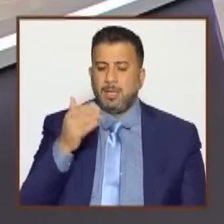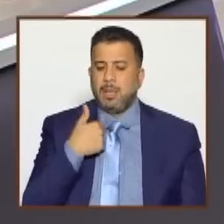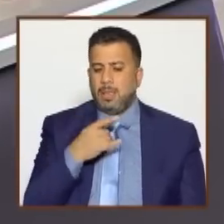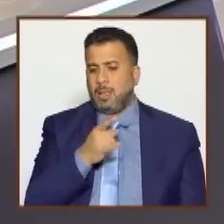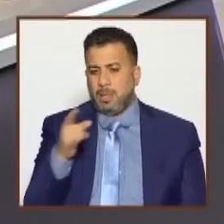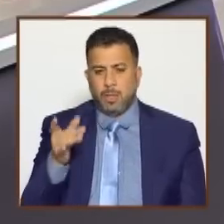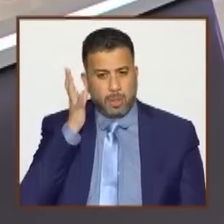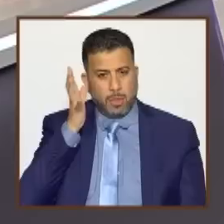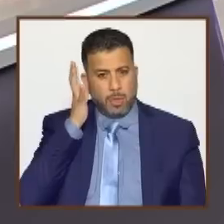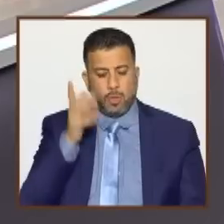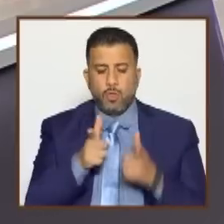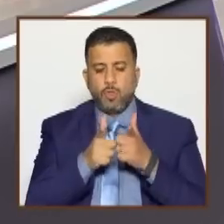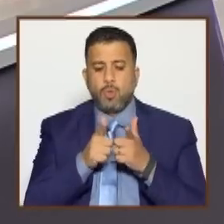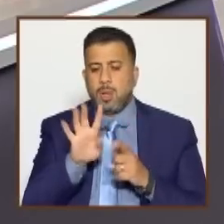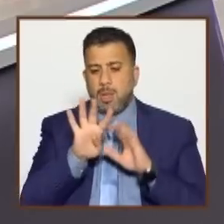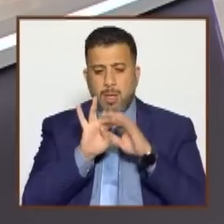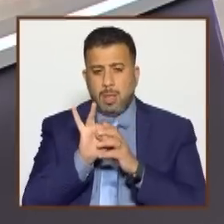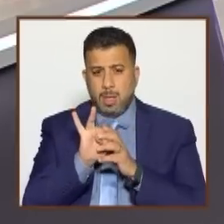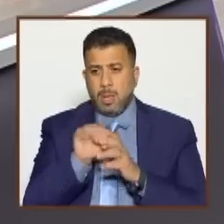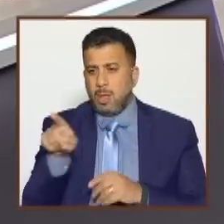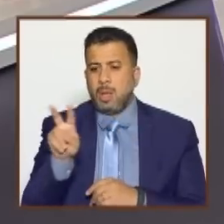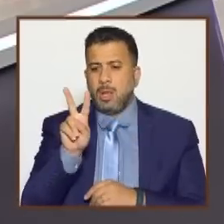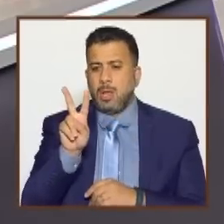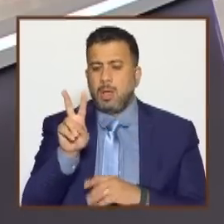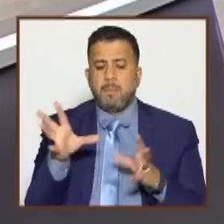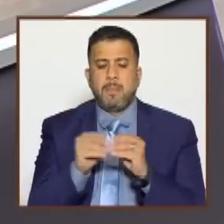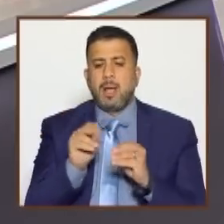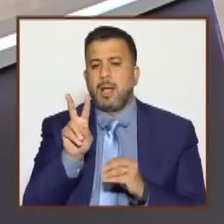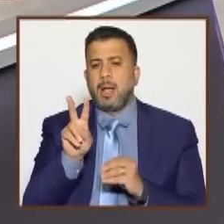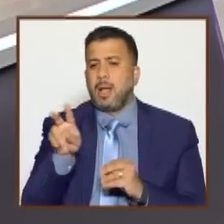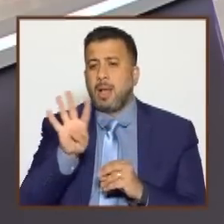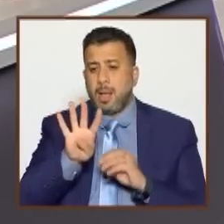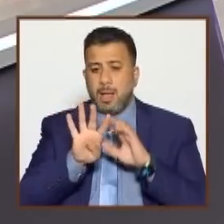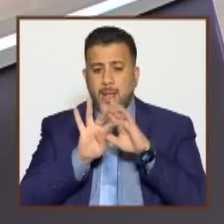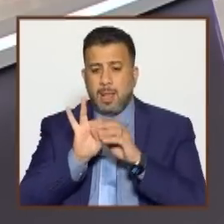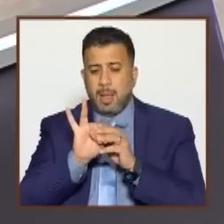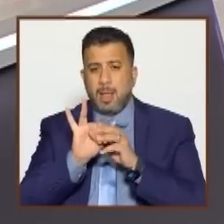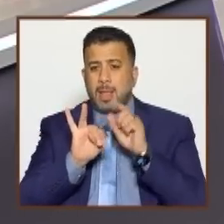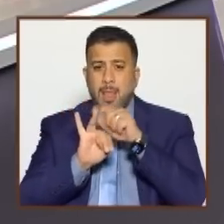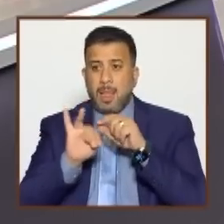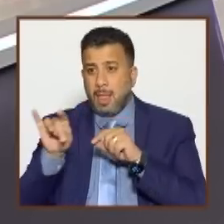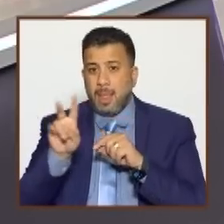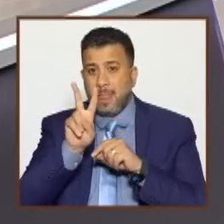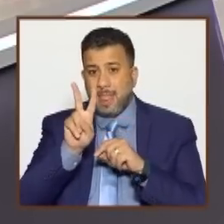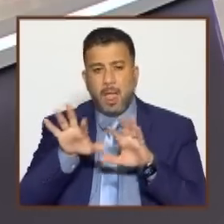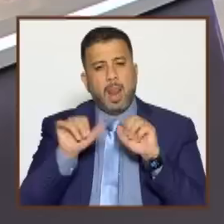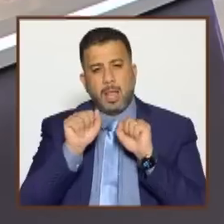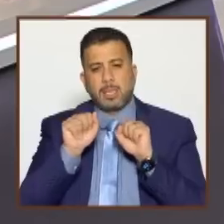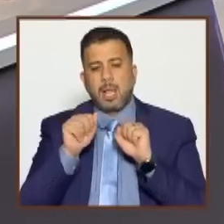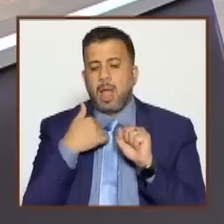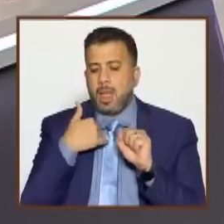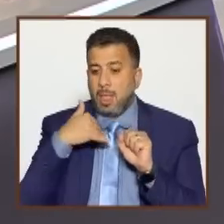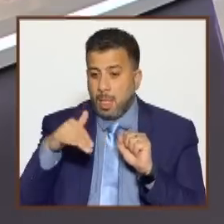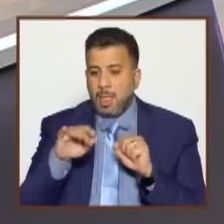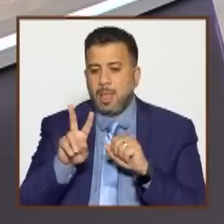أنا أصلي قصر، هل يكتفي إني أصلي الركعتين معاهم بنية القصر؟ إن شاء الله يا أبو خالد. أو